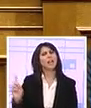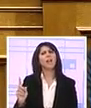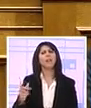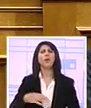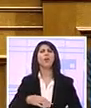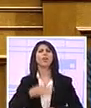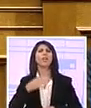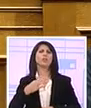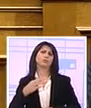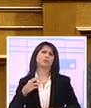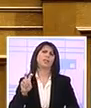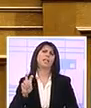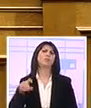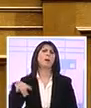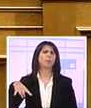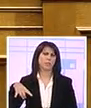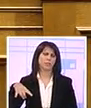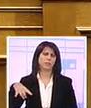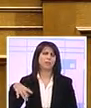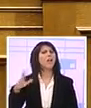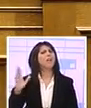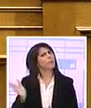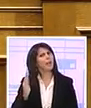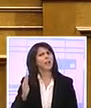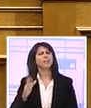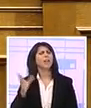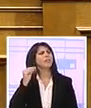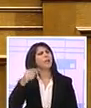είναι ρητορικό, να το ακούσει ο ελληνικός λαός.